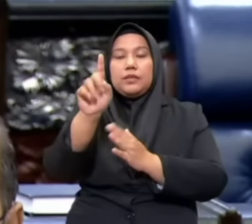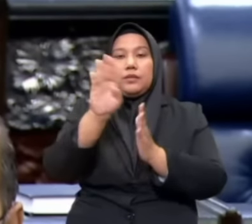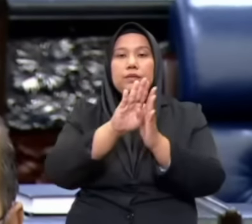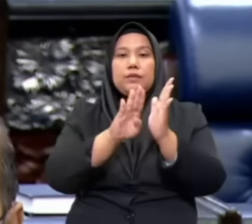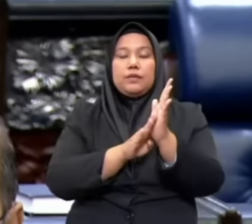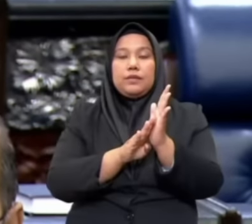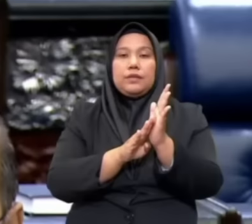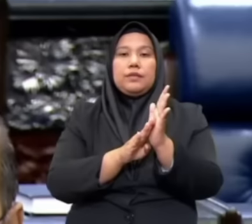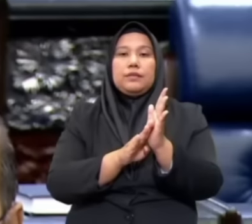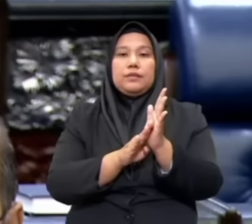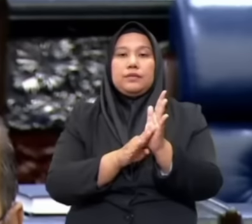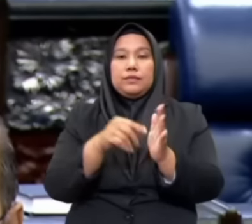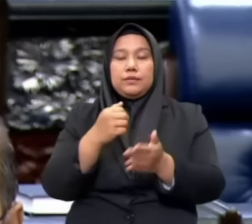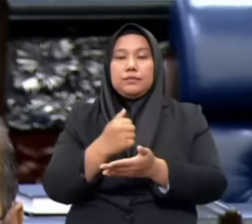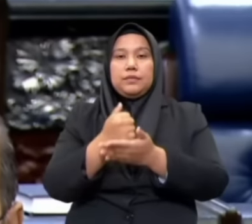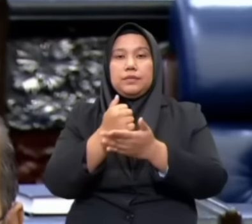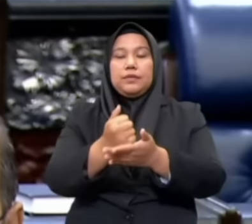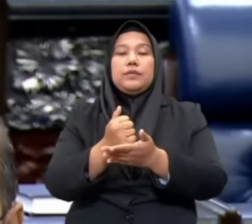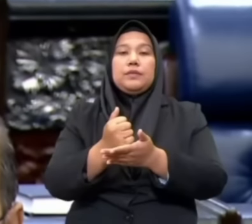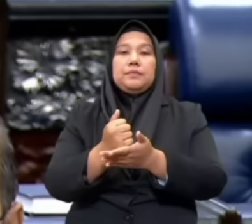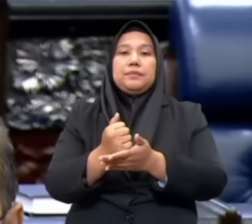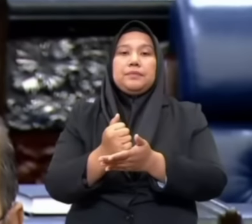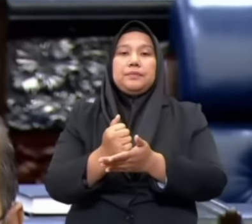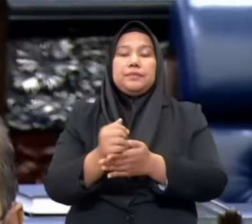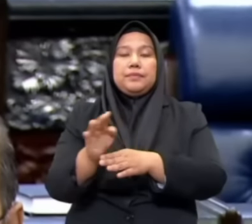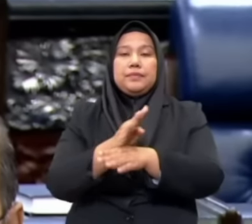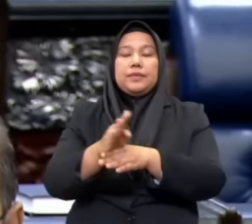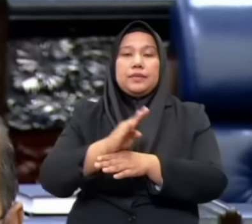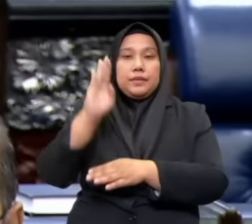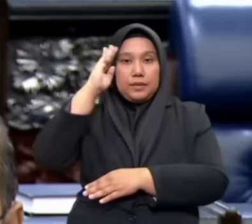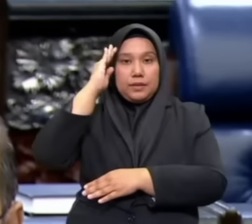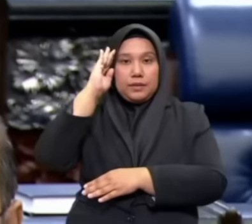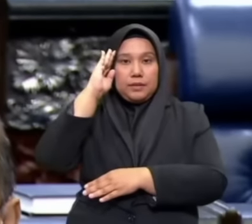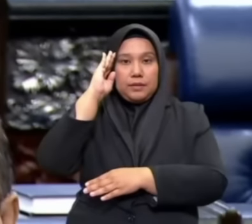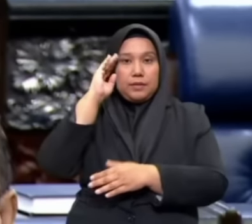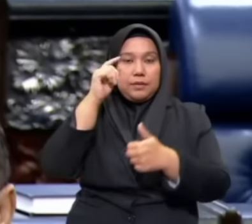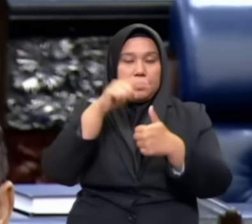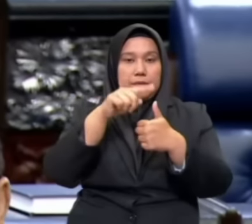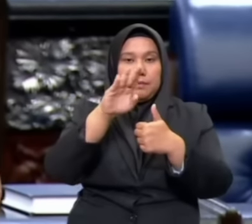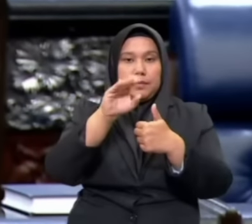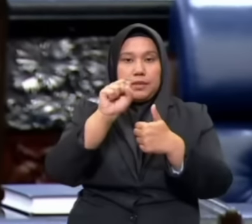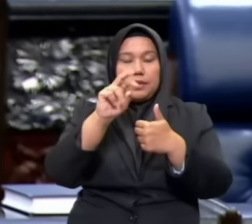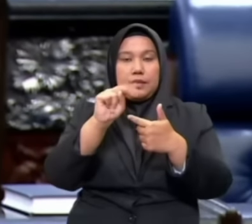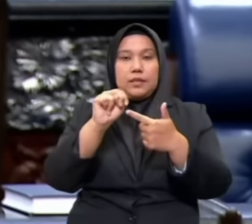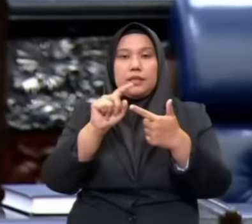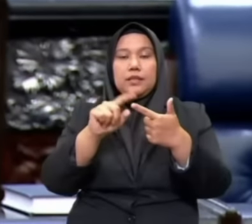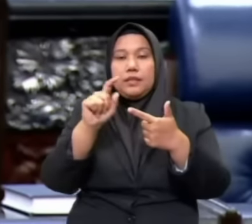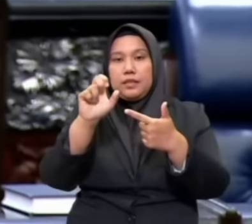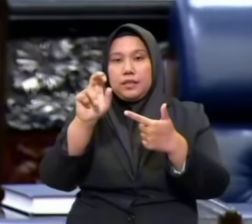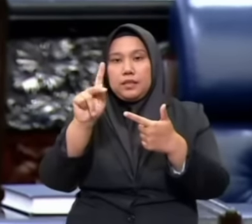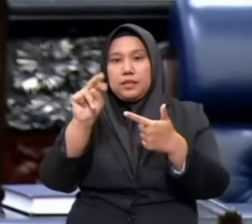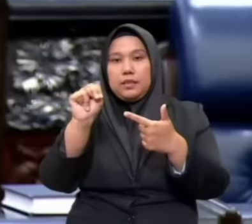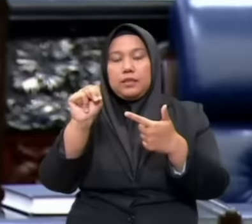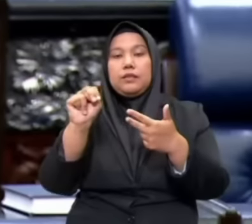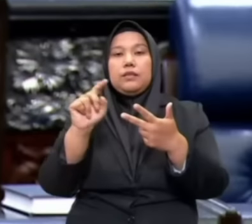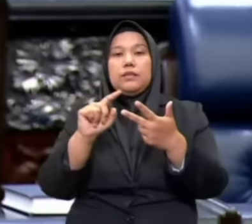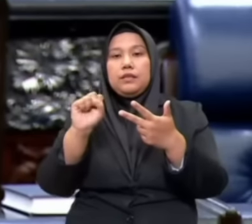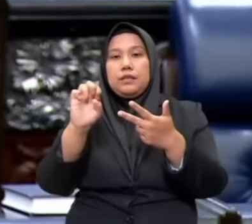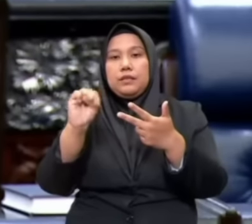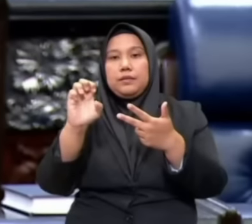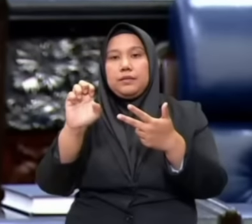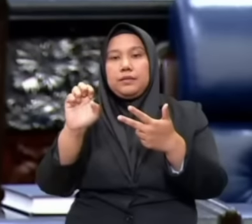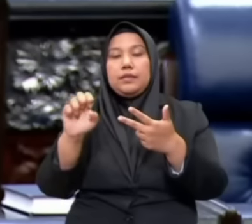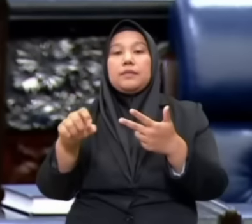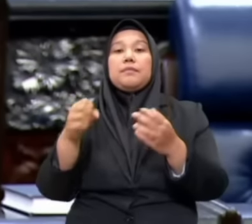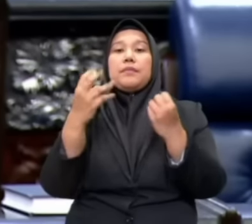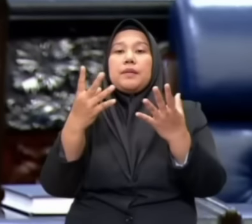Bumi Putra melalui BSN Agro Bank dan Tekun Nasional. Berapakah peruntukan yang telah